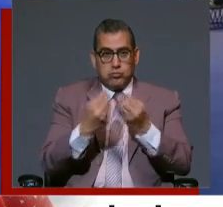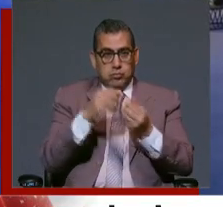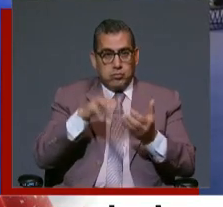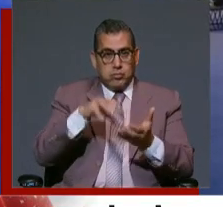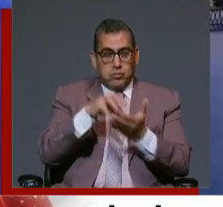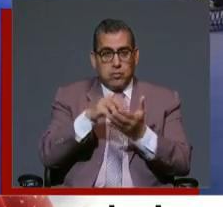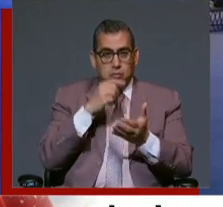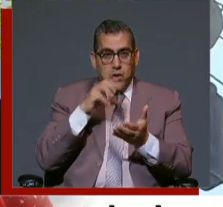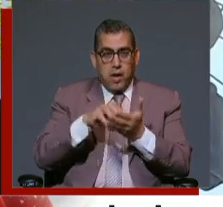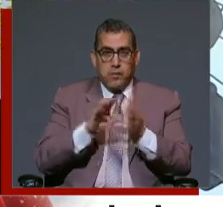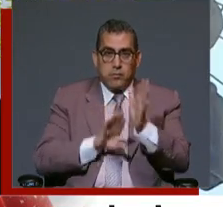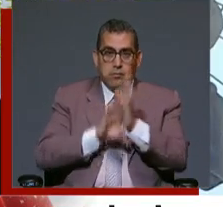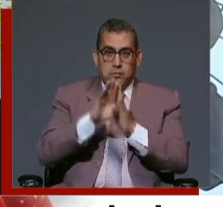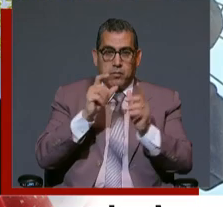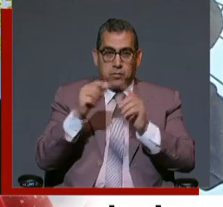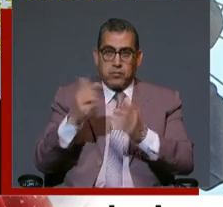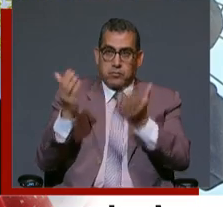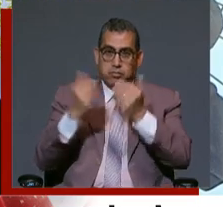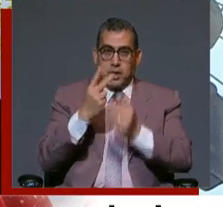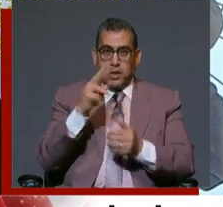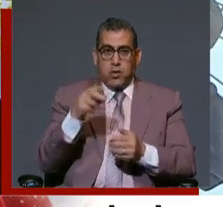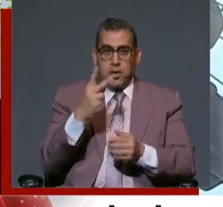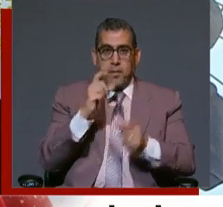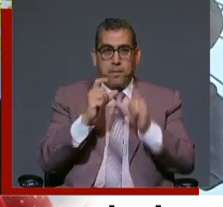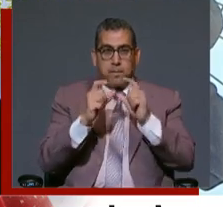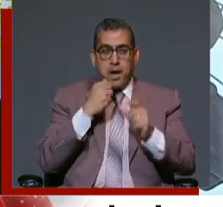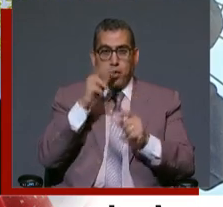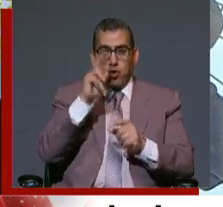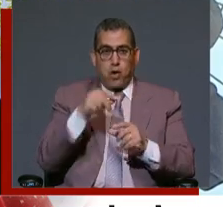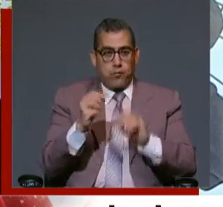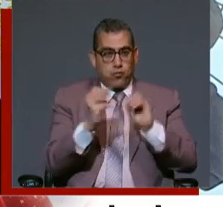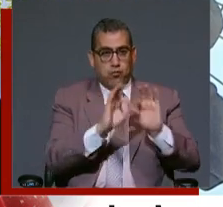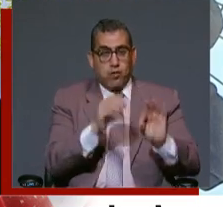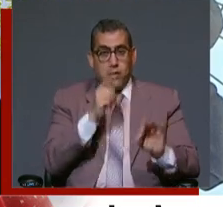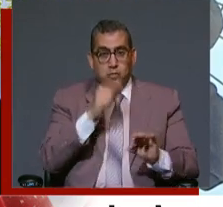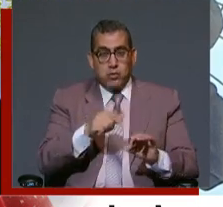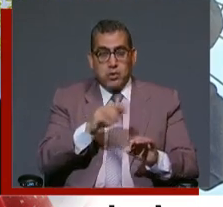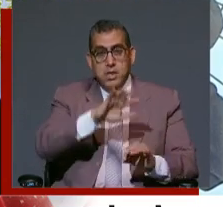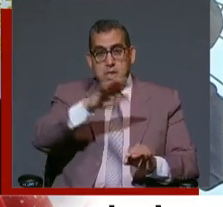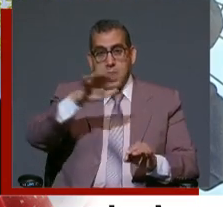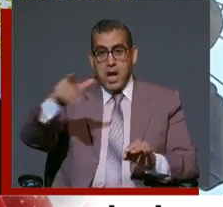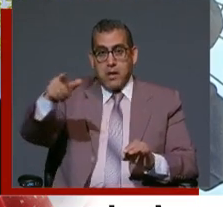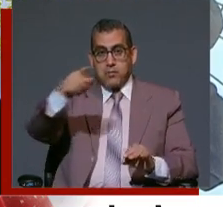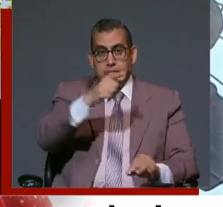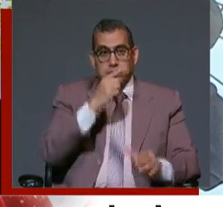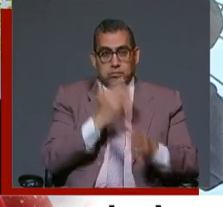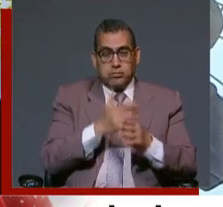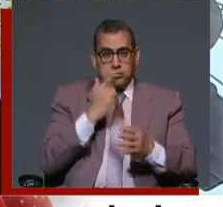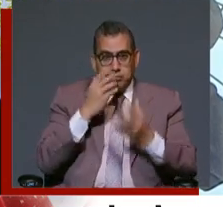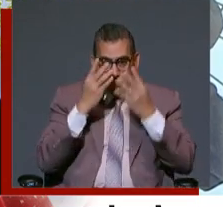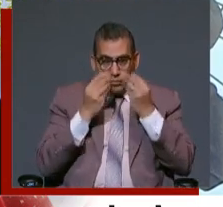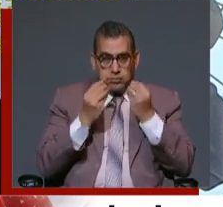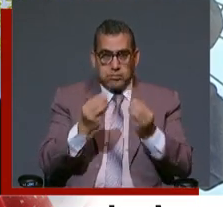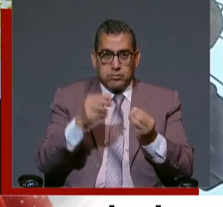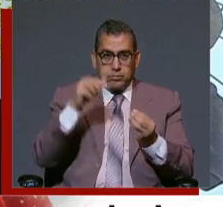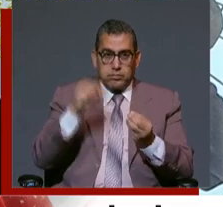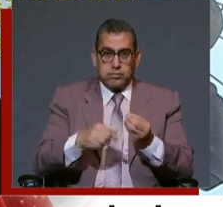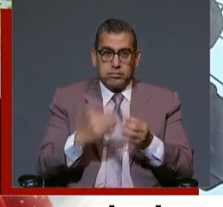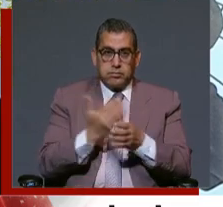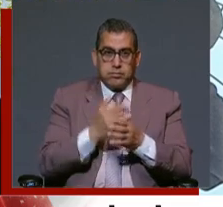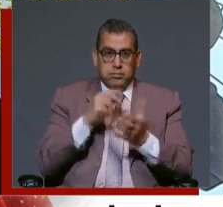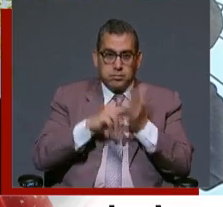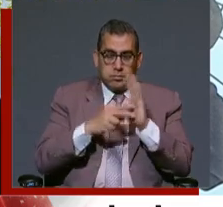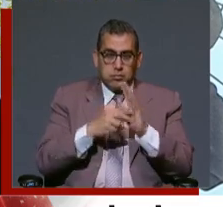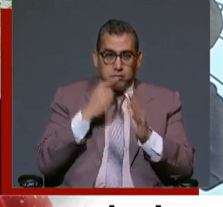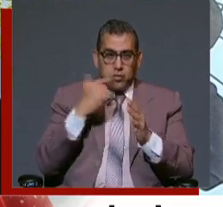مساري التنمية. وعبر منطقة الساحل، يؤدي المناخ الذي هو أكثر